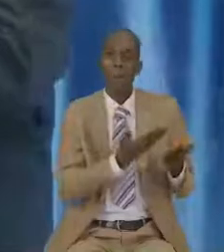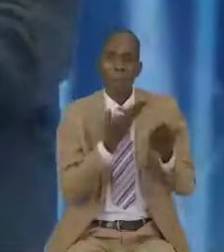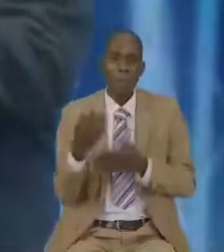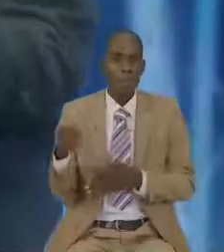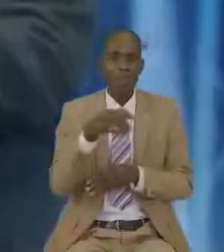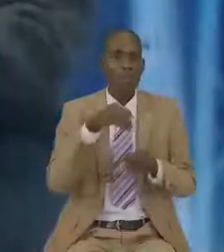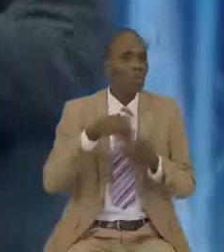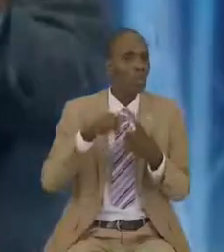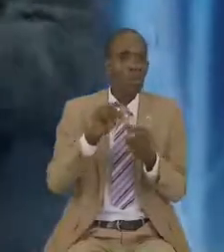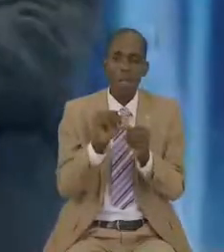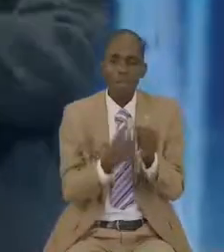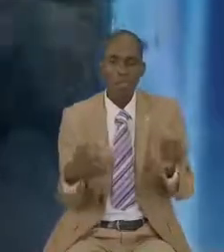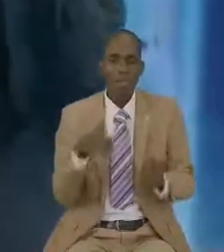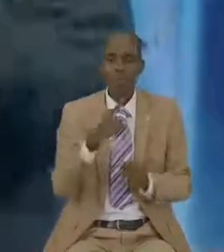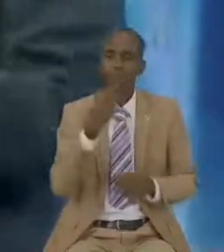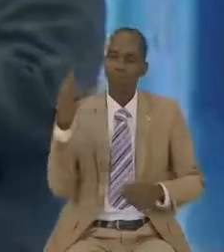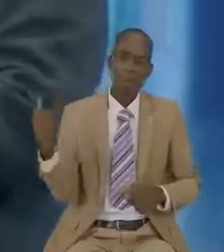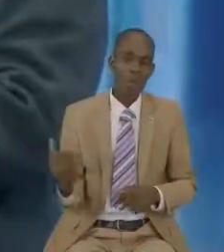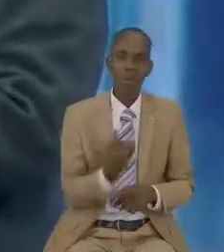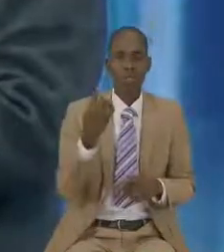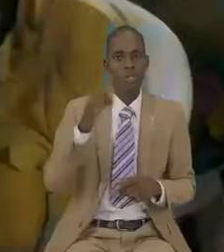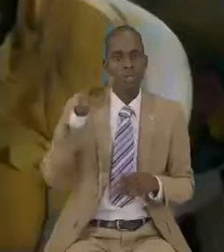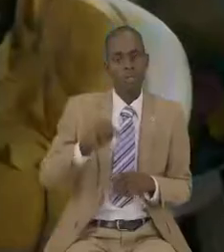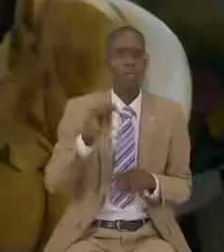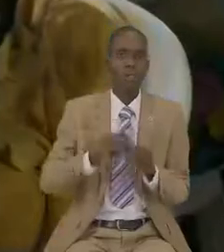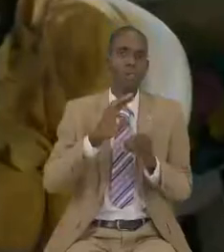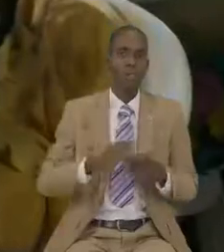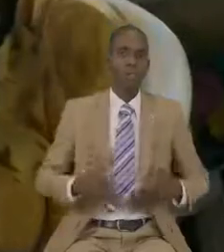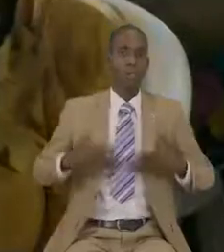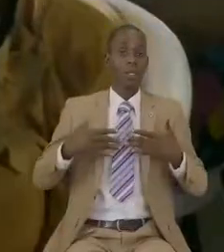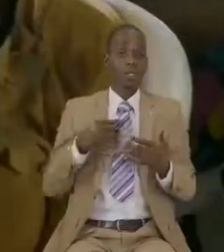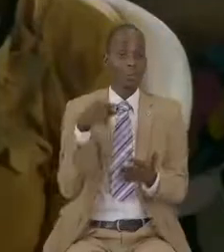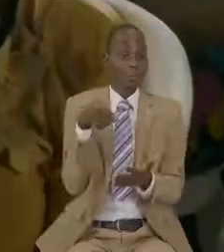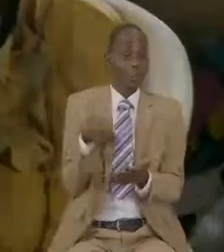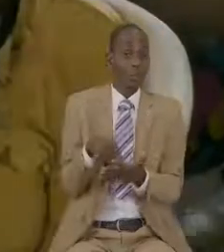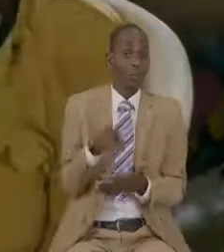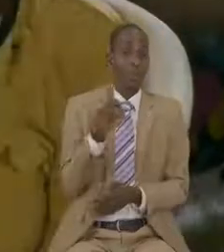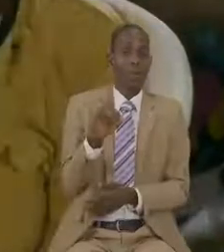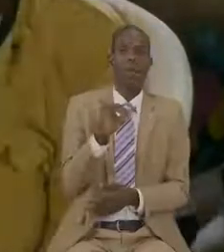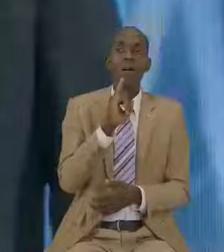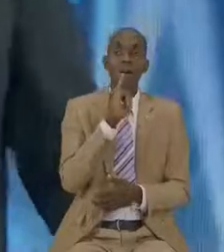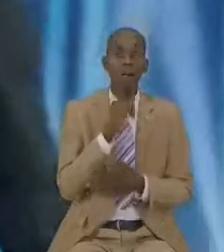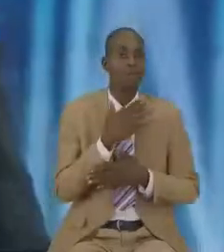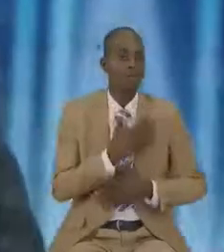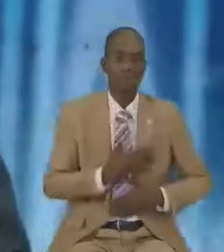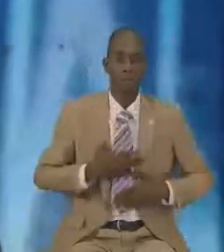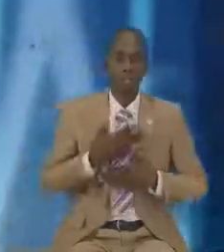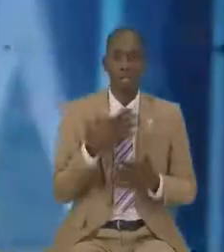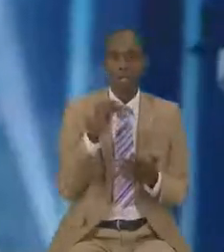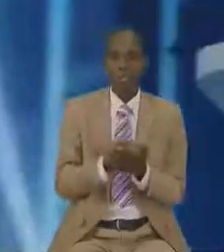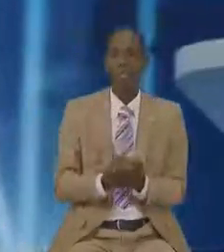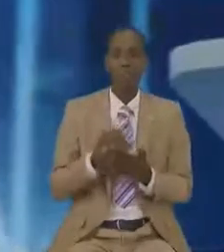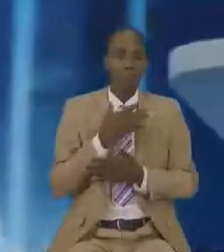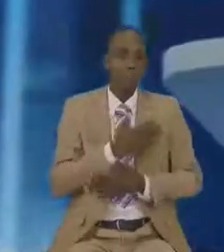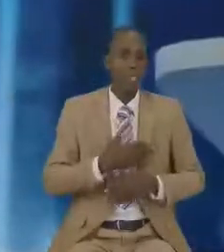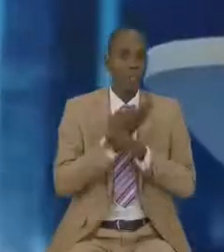ce dont tu auras besoin dans ta vie. C'est agréable. Et cette libération agréable